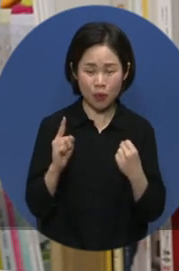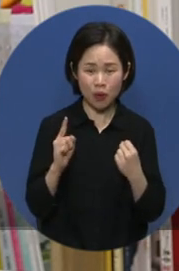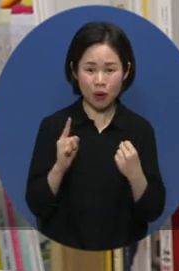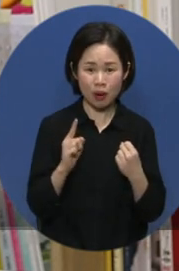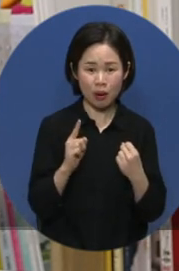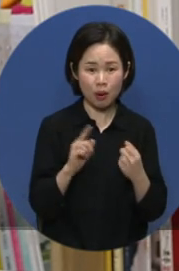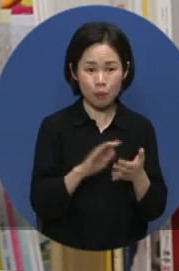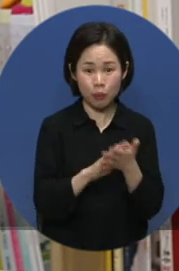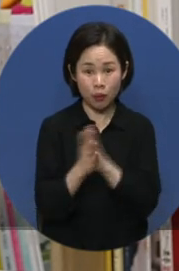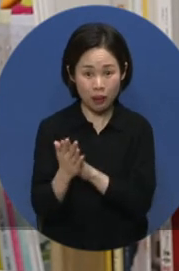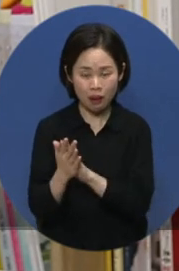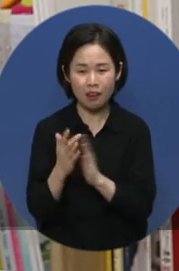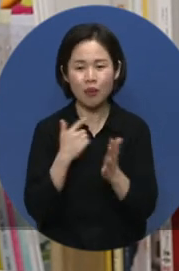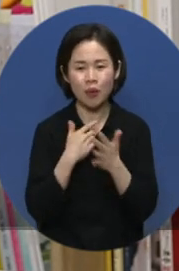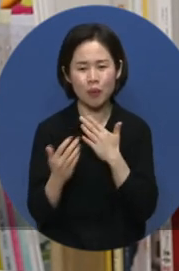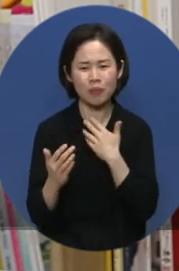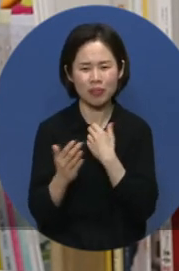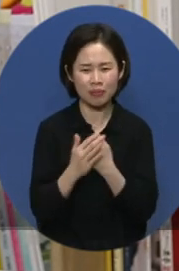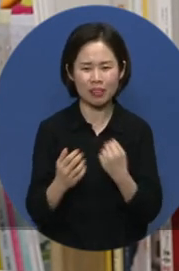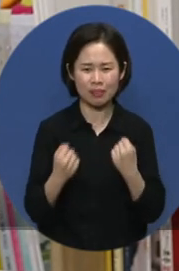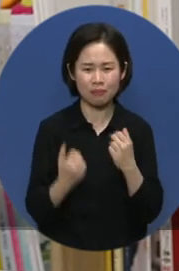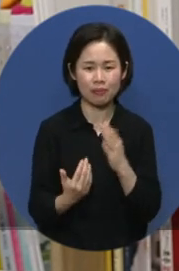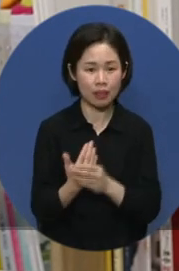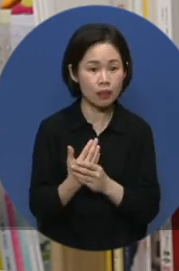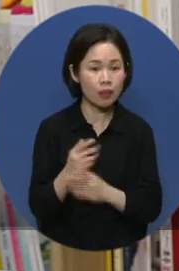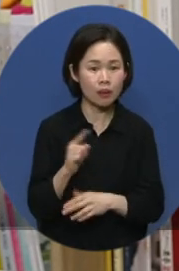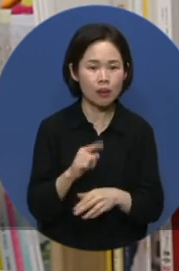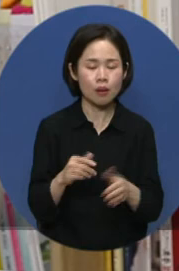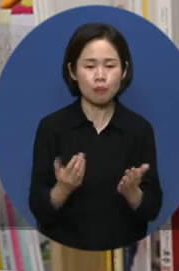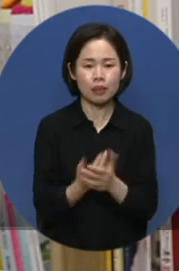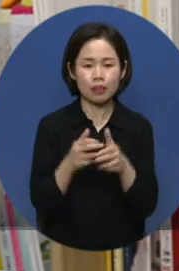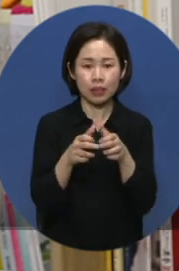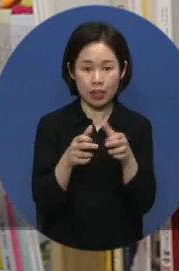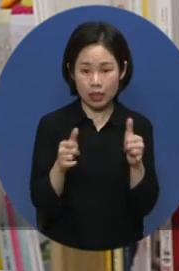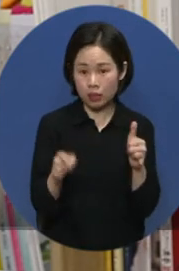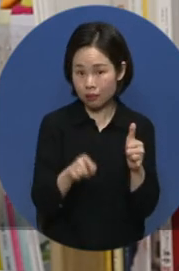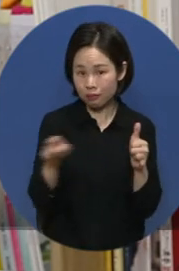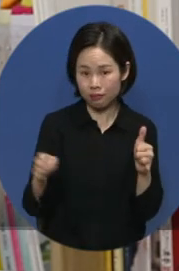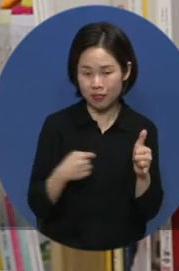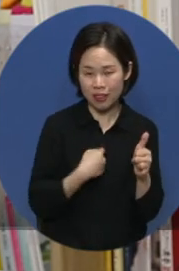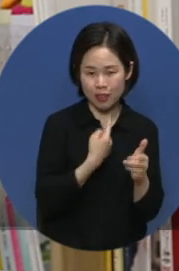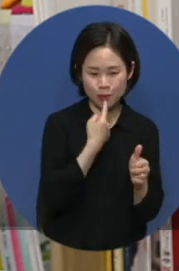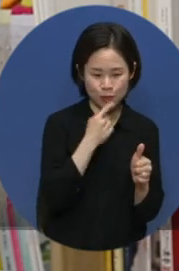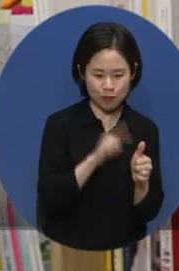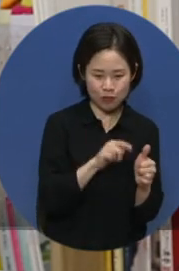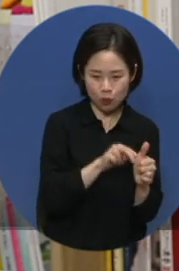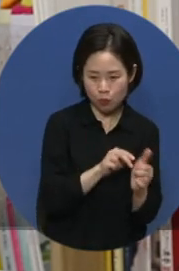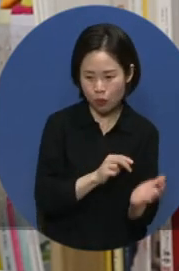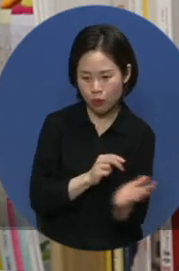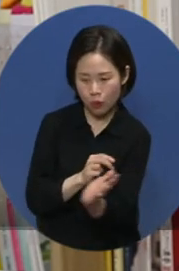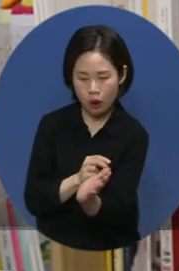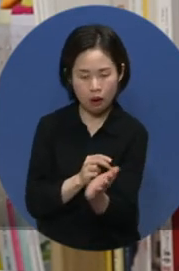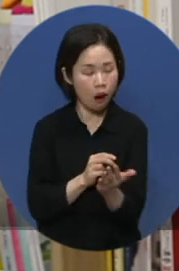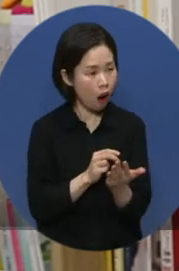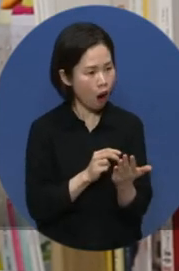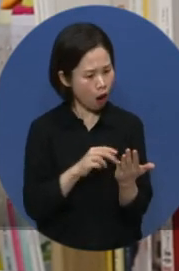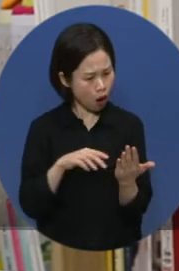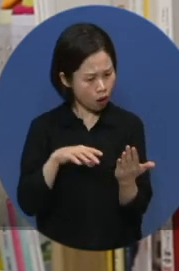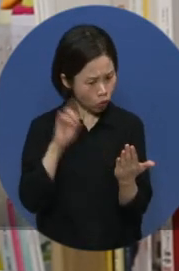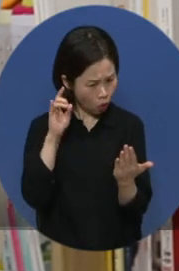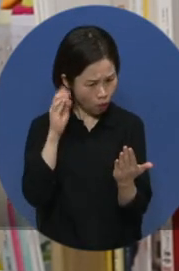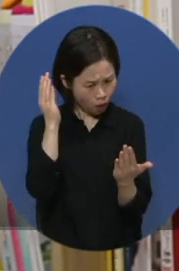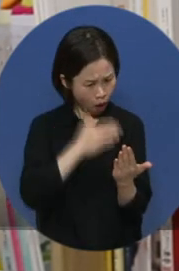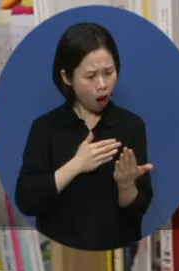경험하는 건데요. 발달장애인 분들이 저희가 만든 쉬운 정보를 통해서 기존에 몰랐던 걸 알게 됐다 이런 피드백을 종종